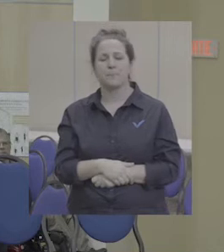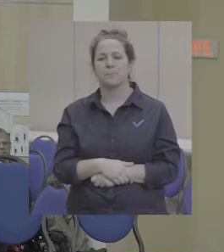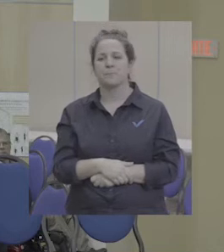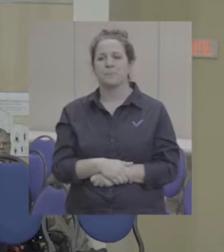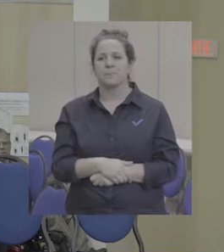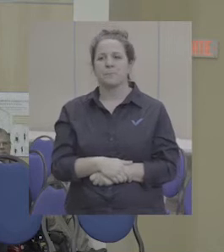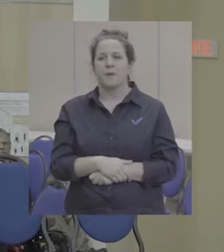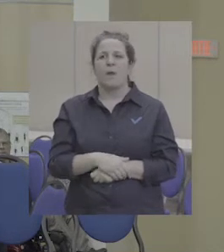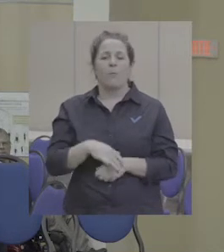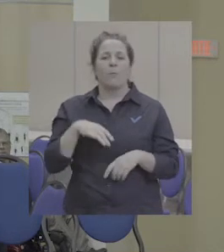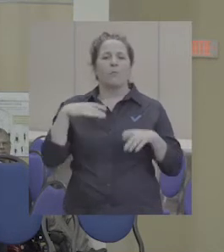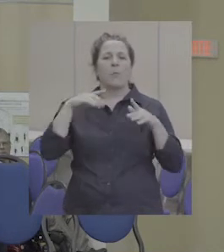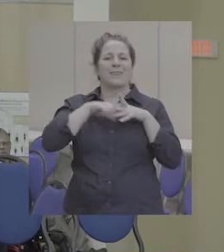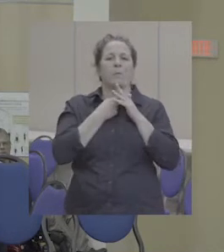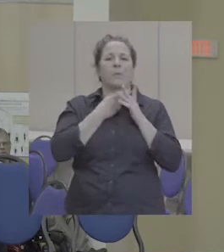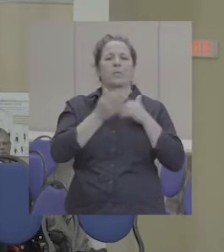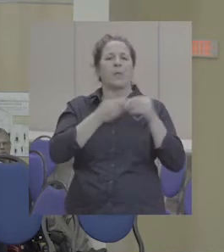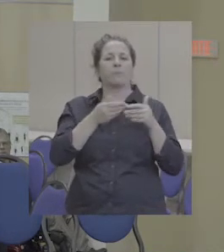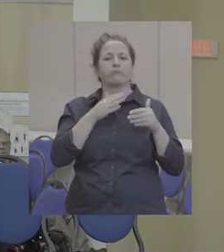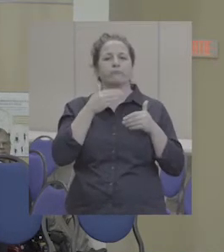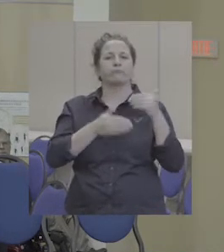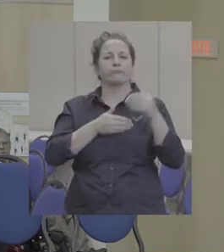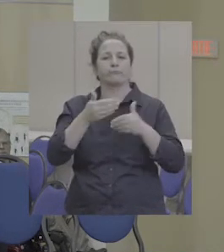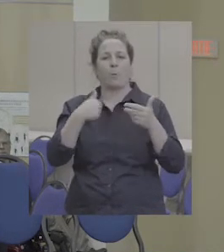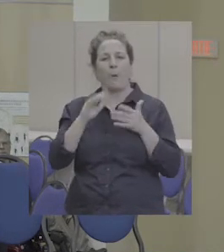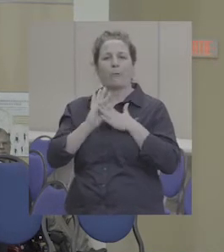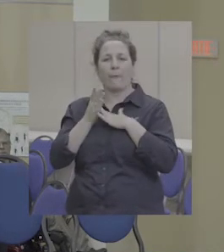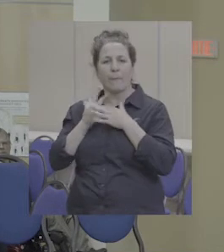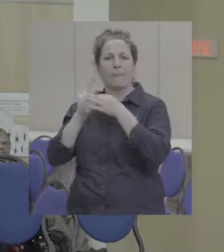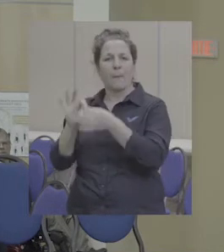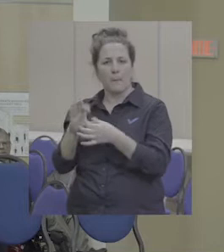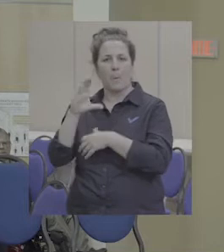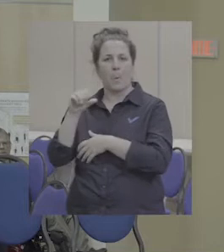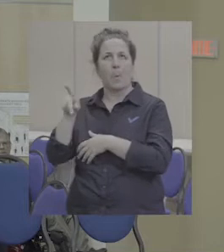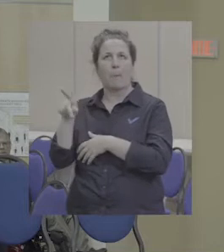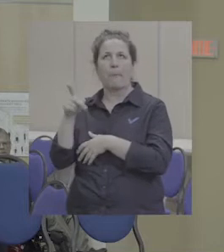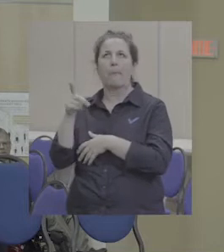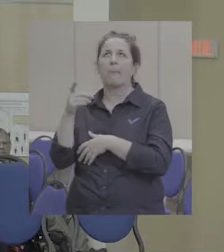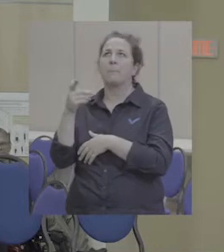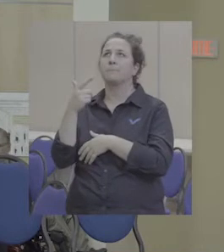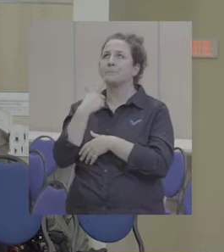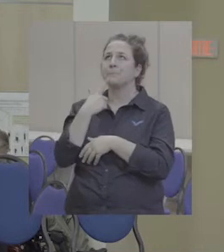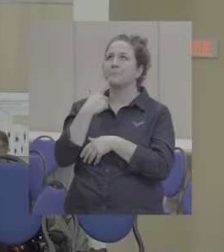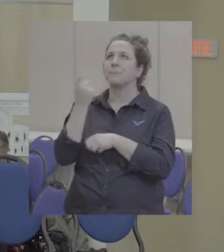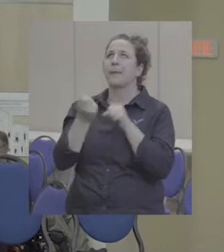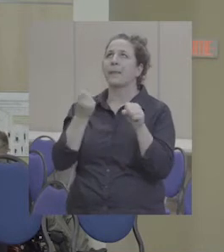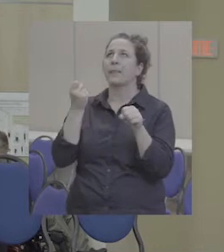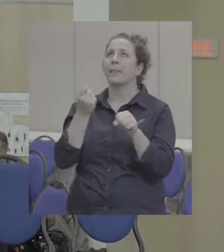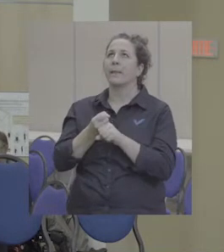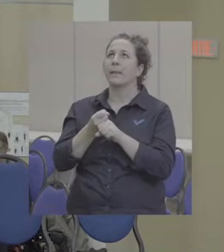On va aller vite sur les premières étapes, là. Je deviens membre de la coopérative